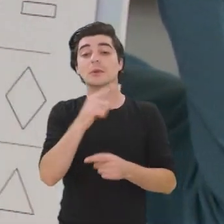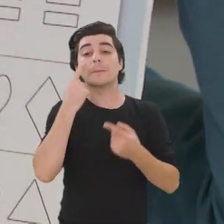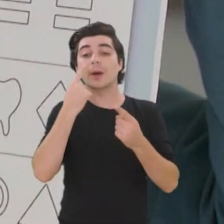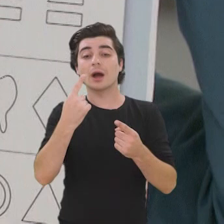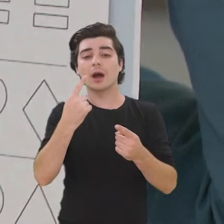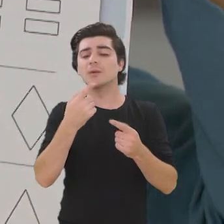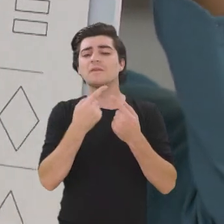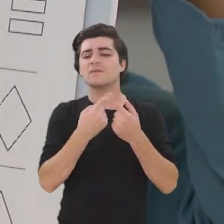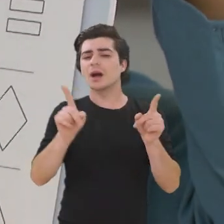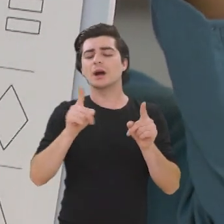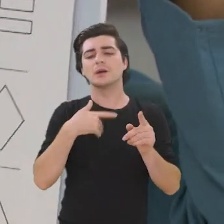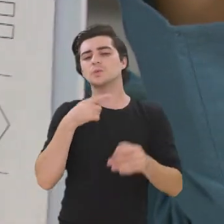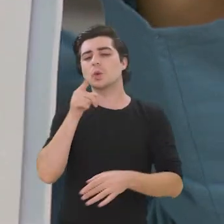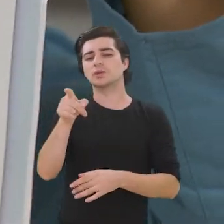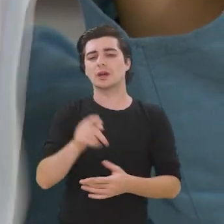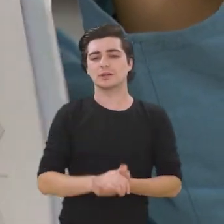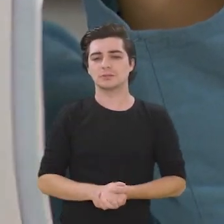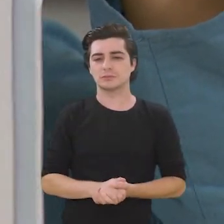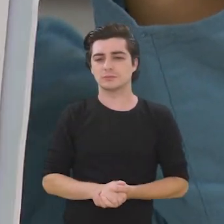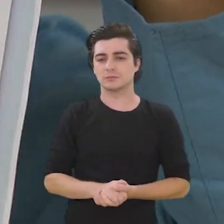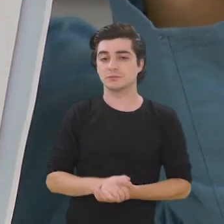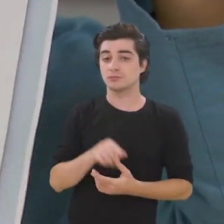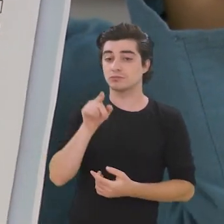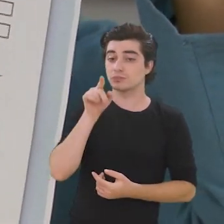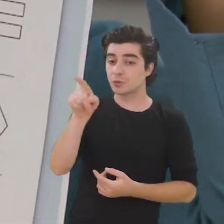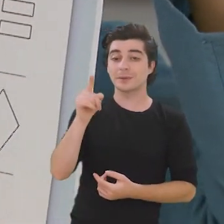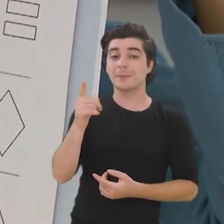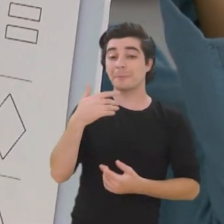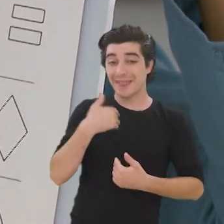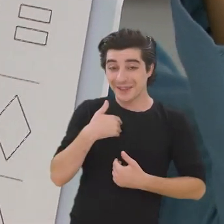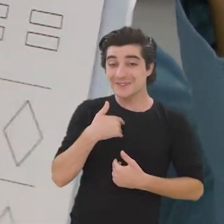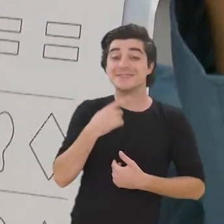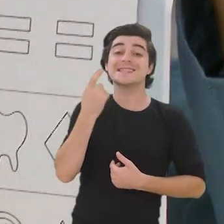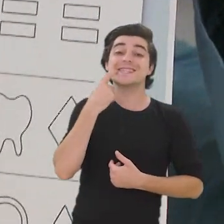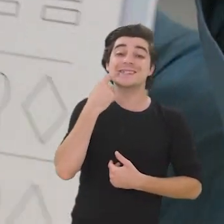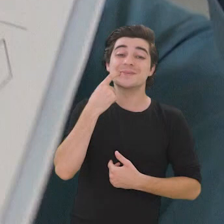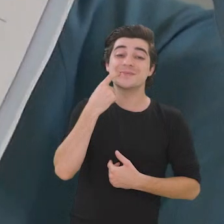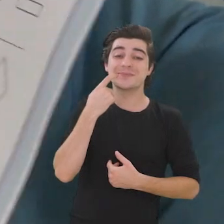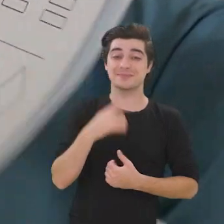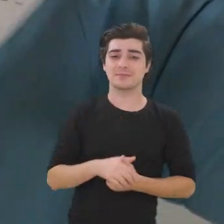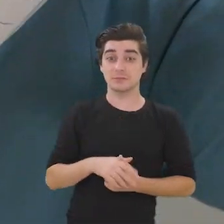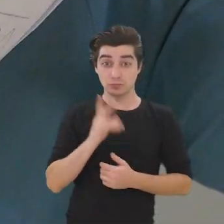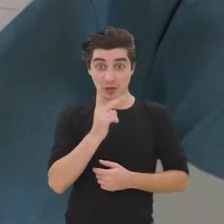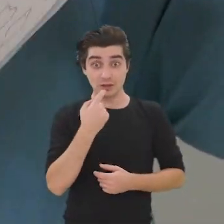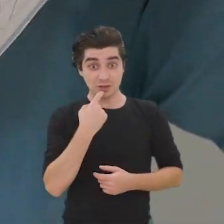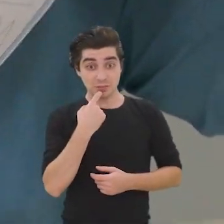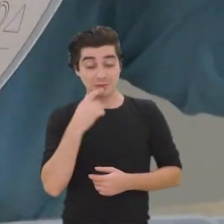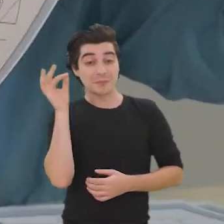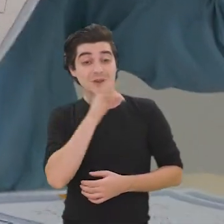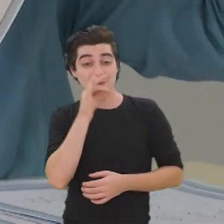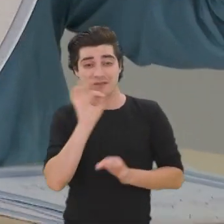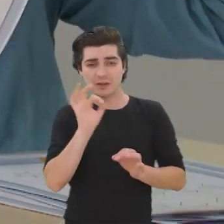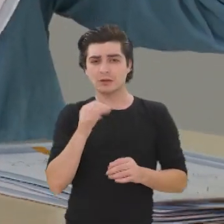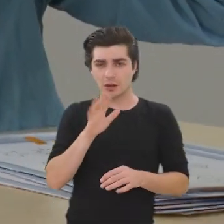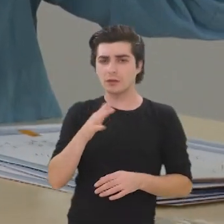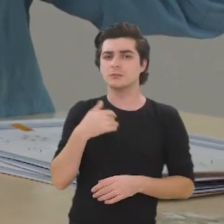şekillere bak ve bana farklı olanı göster. Bu benim dişim. Senin dişin mi? Hı? Çok benziyor,